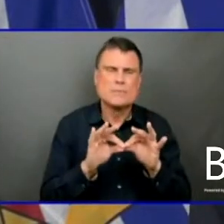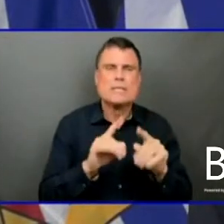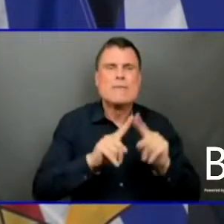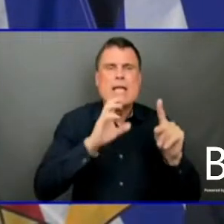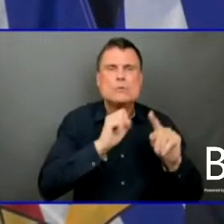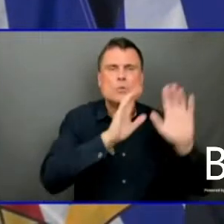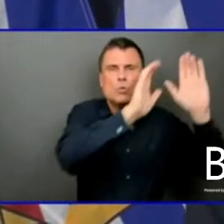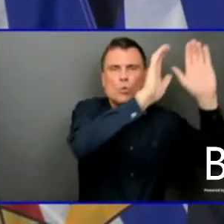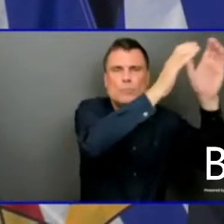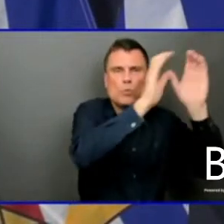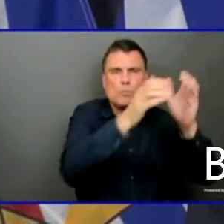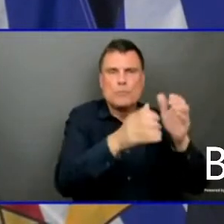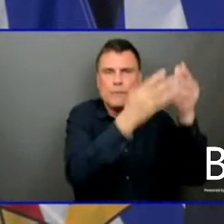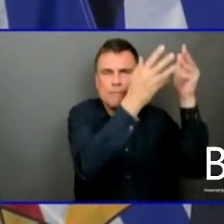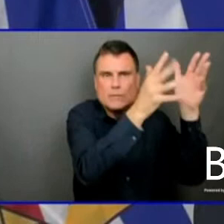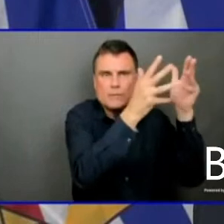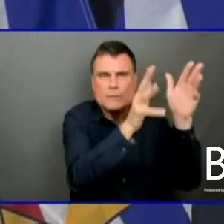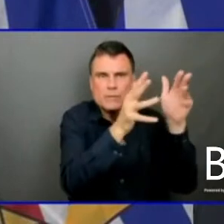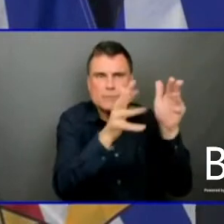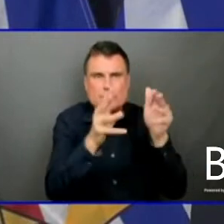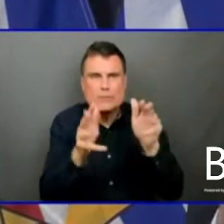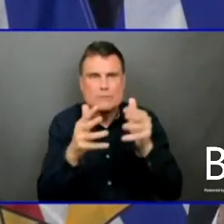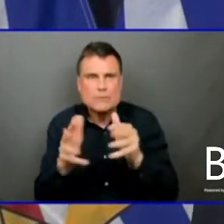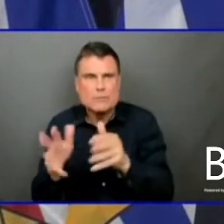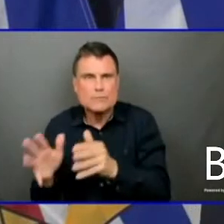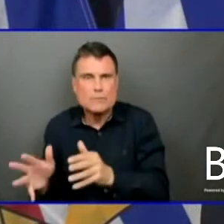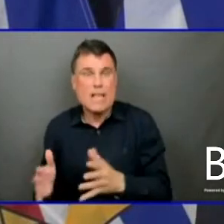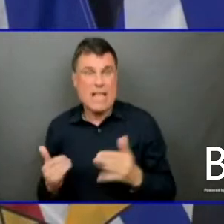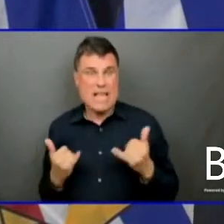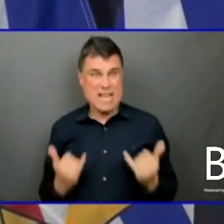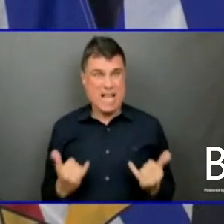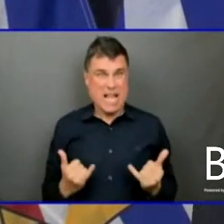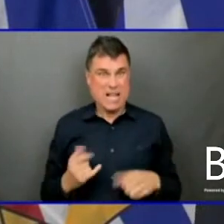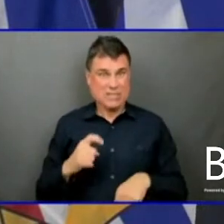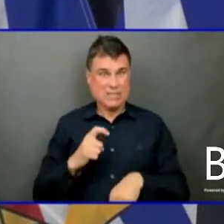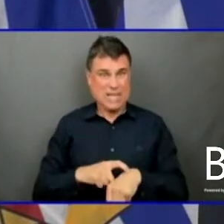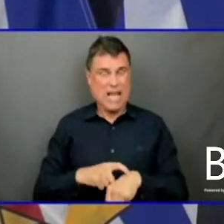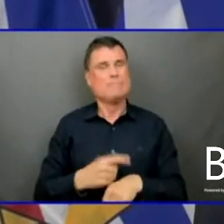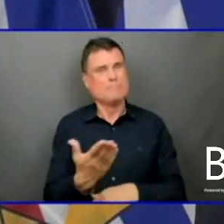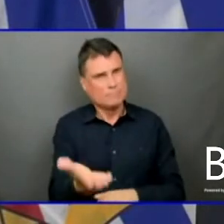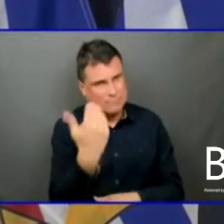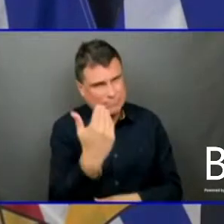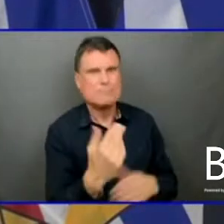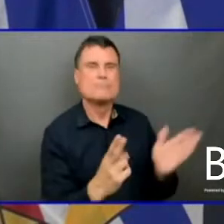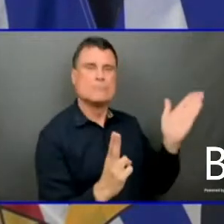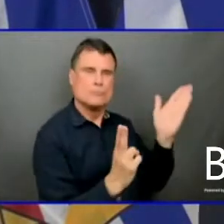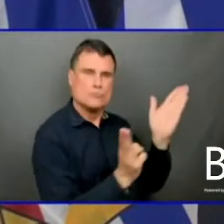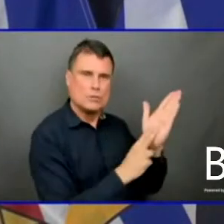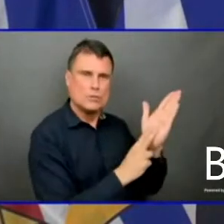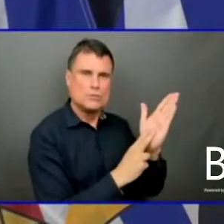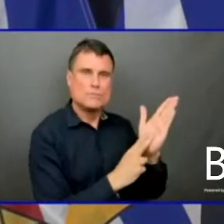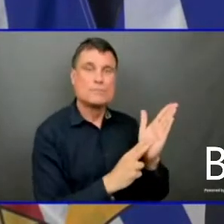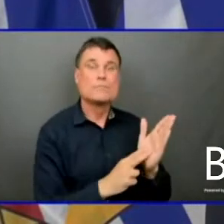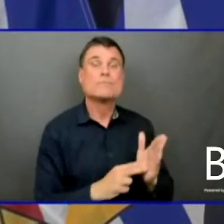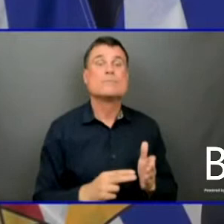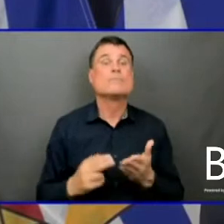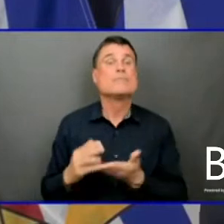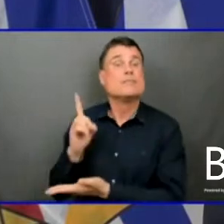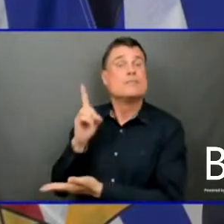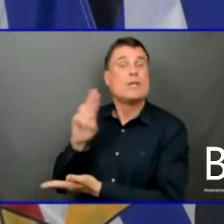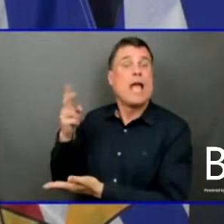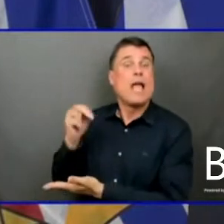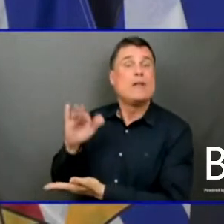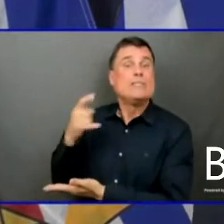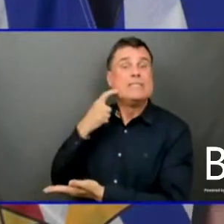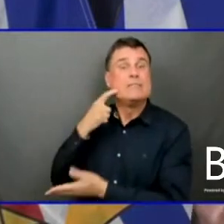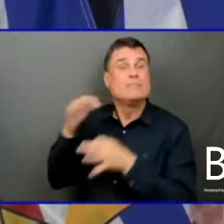康作为第一针去打了。 About the value of immunization, I think Dr. Henry has taken you through that today. It